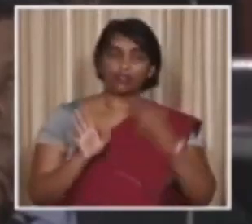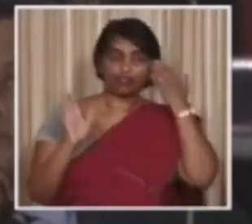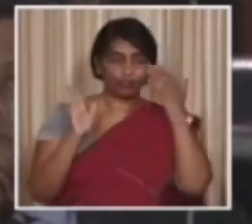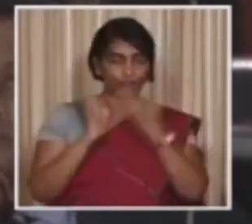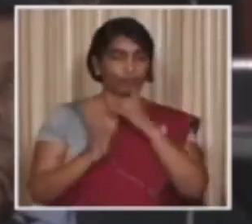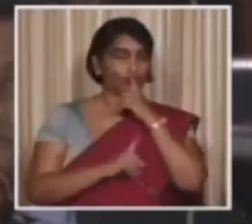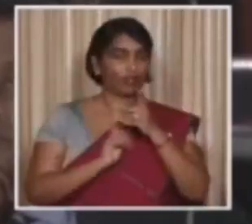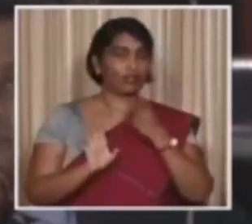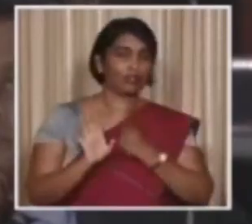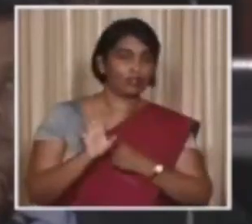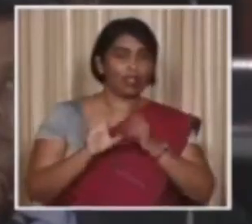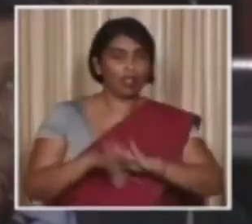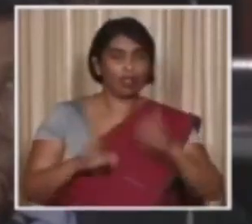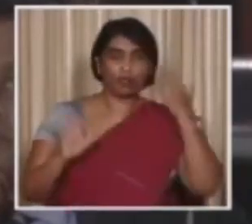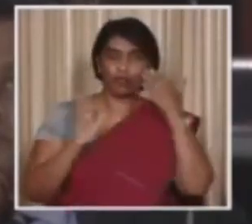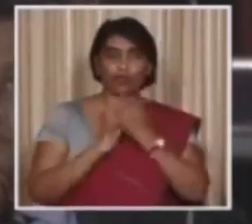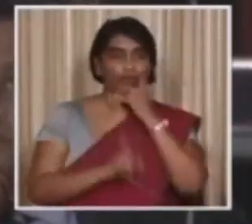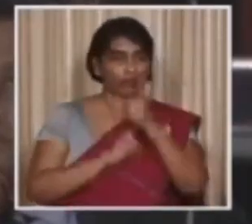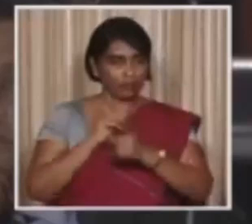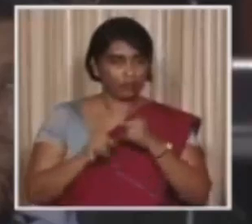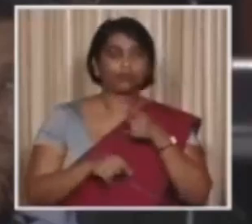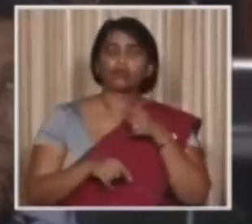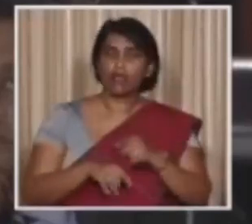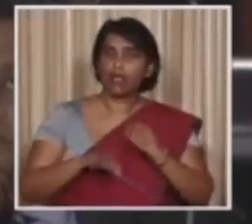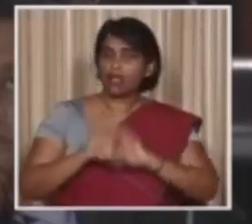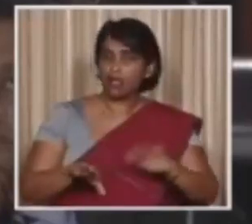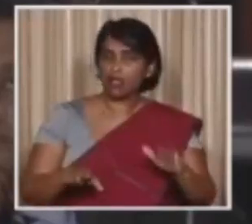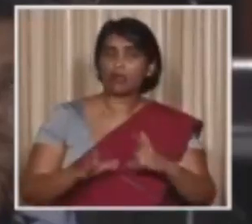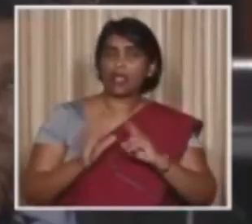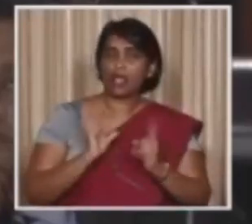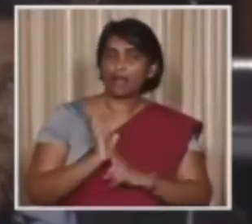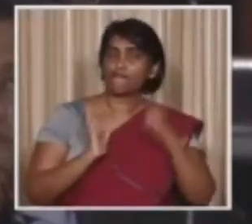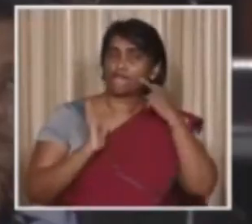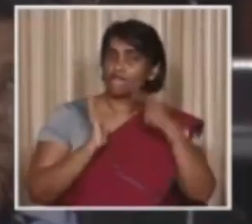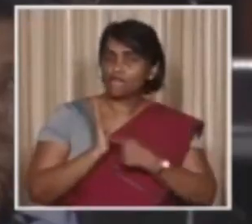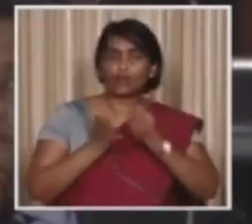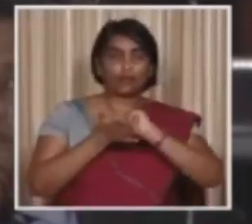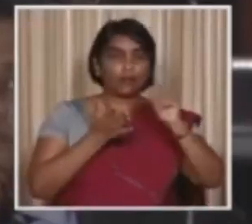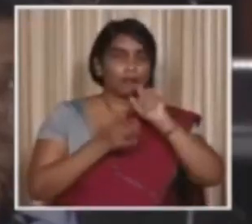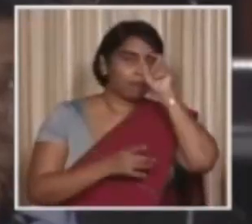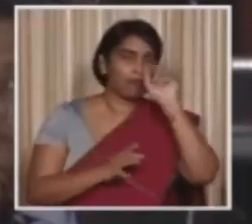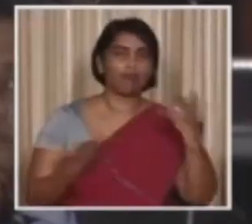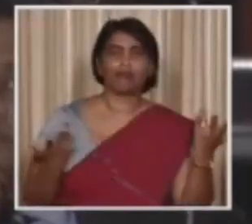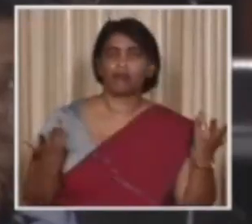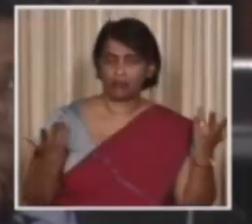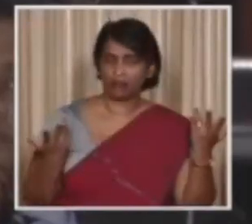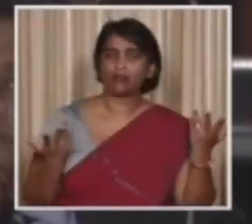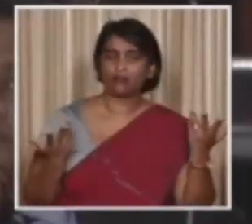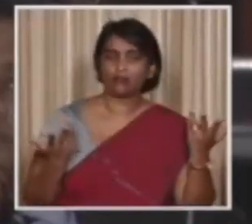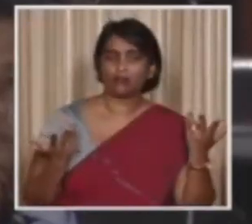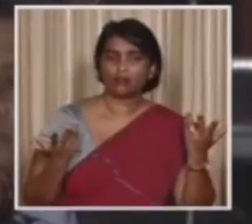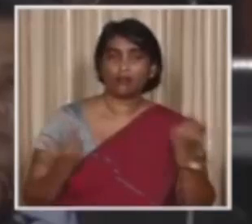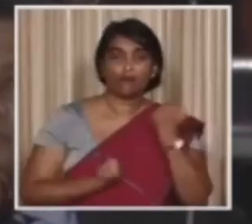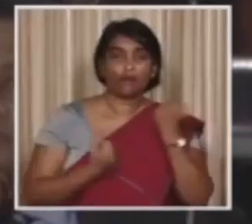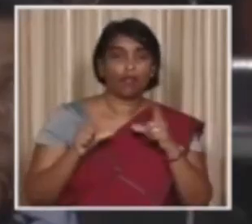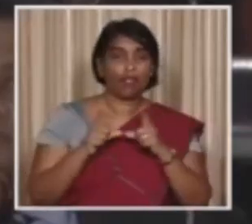කියනවා. මෙරටේ දරුවෝ ගැන කතා කරනවා කියනවා. මේ දරුවෝ ලියපු උසස් පෙළ විභාගේ ප්‍රශ්න පත්‍ර ටික බලන්නේ. පර්මිට් නම් කීයක්